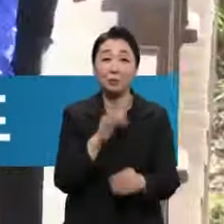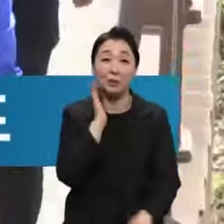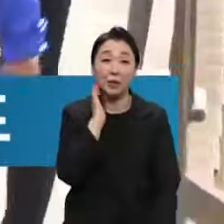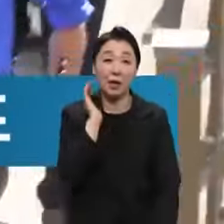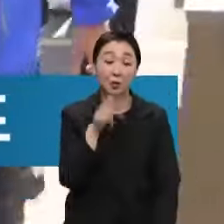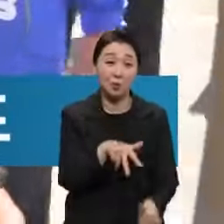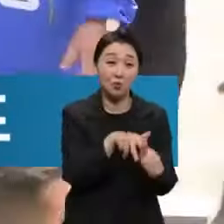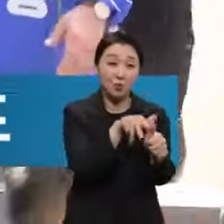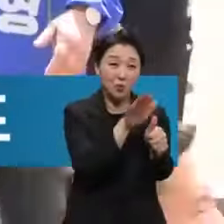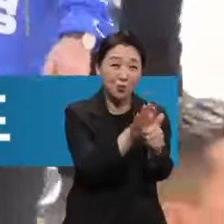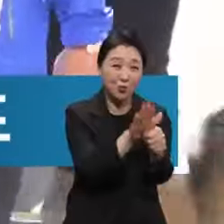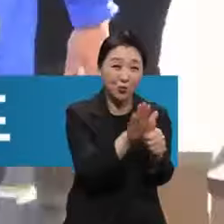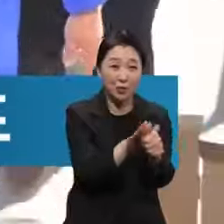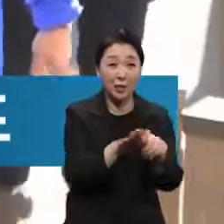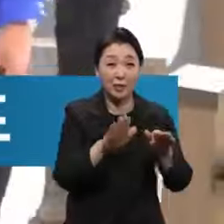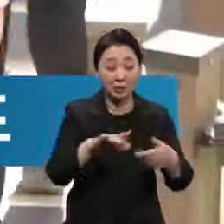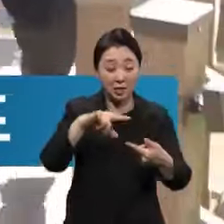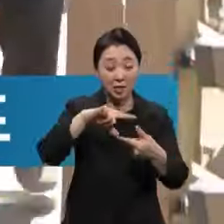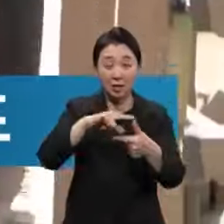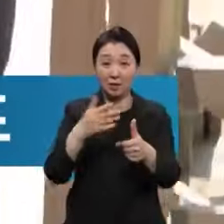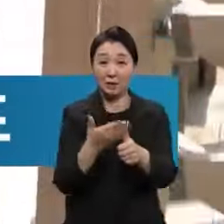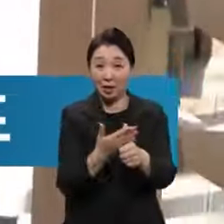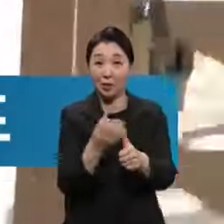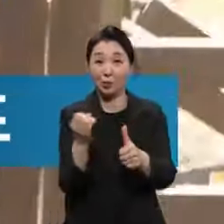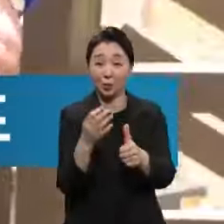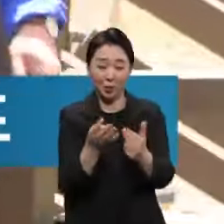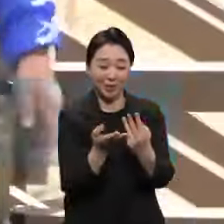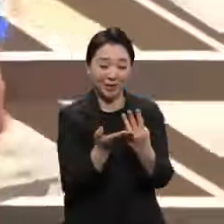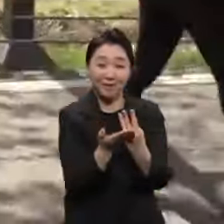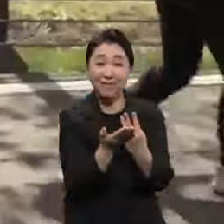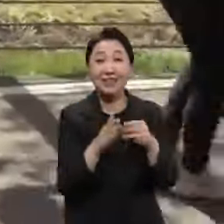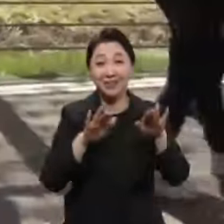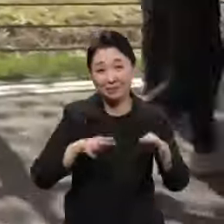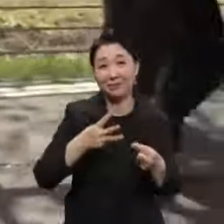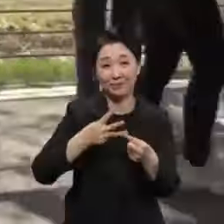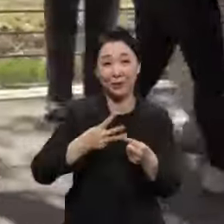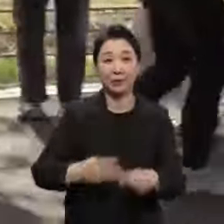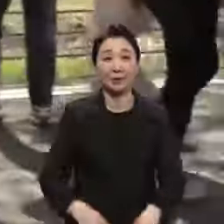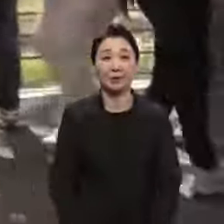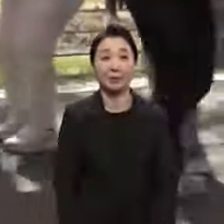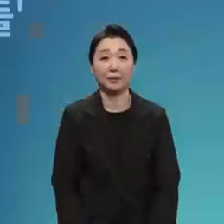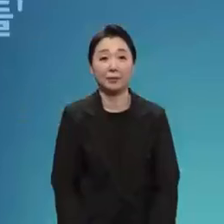후보 유세를 지원한 건 경남 양산과 거제에 이어 세 번째입니다.